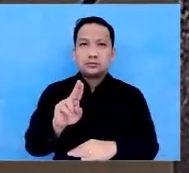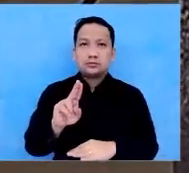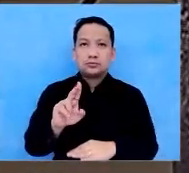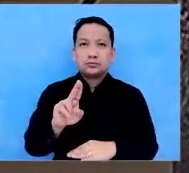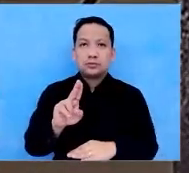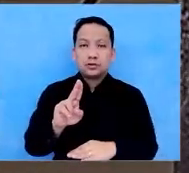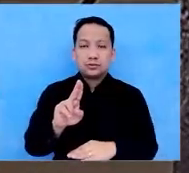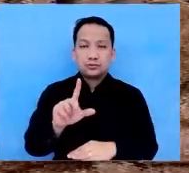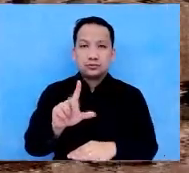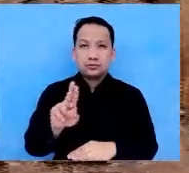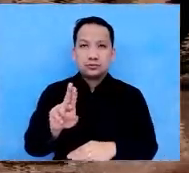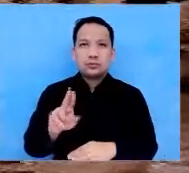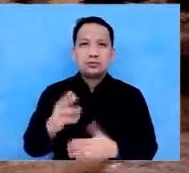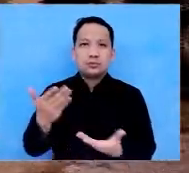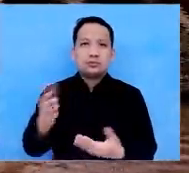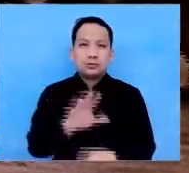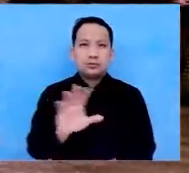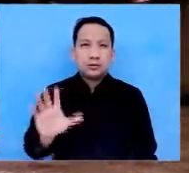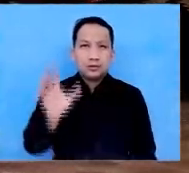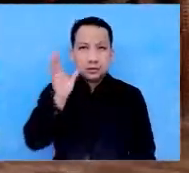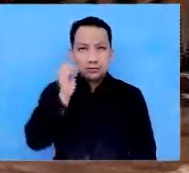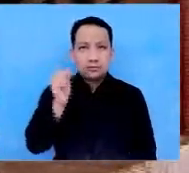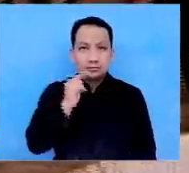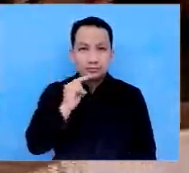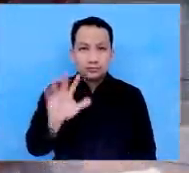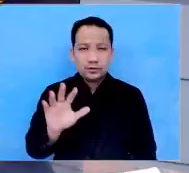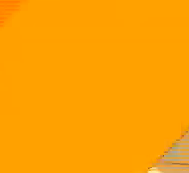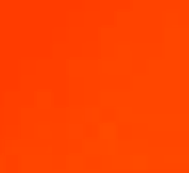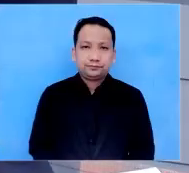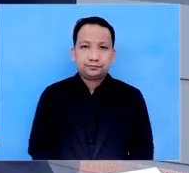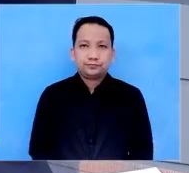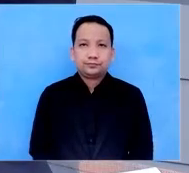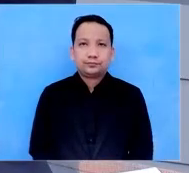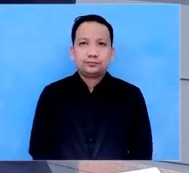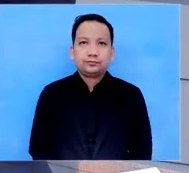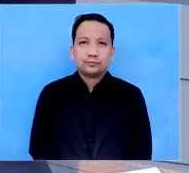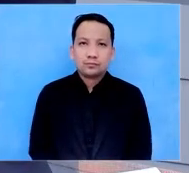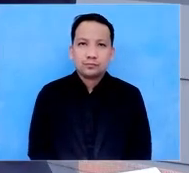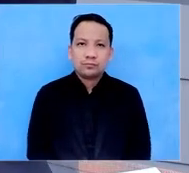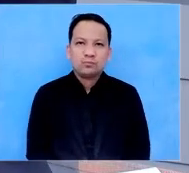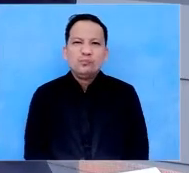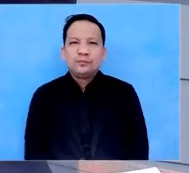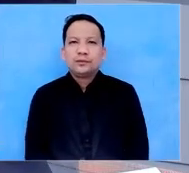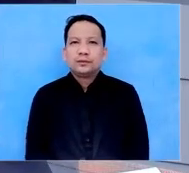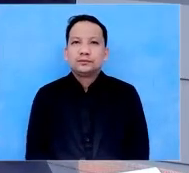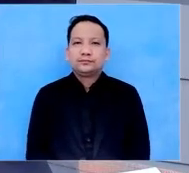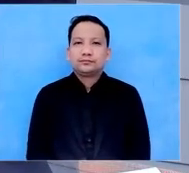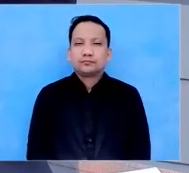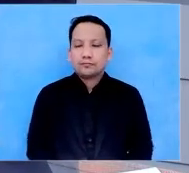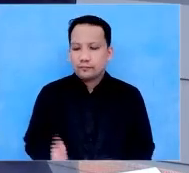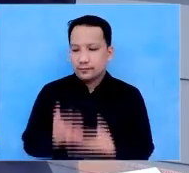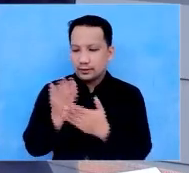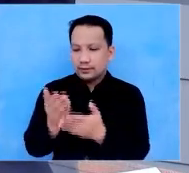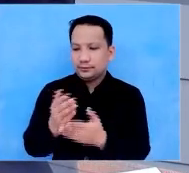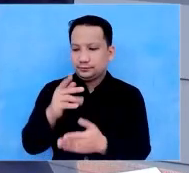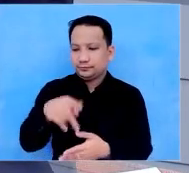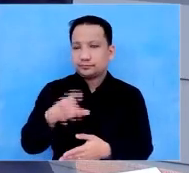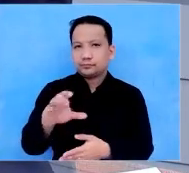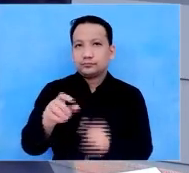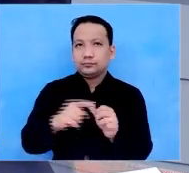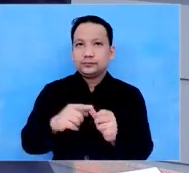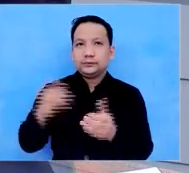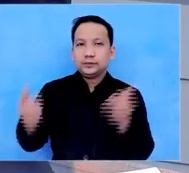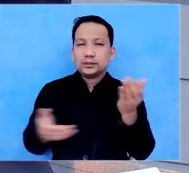Nagbabalita mula sa frontline, Camille Samonte, News 5. Nagsampa ng reklamo ang Philippine Coast Guard laban kay